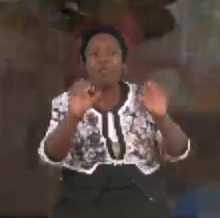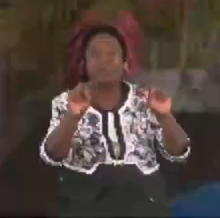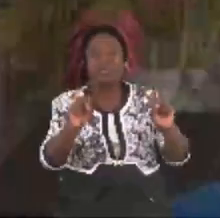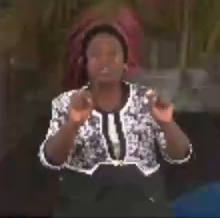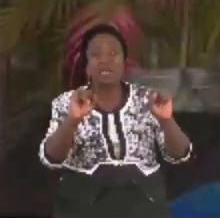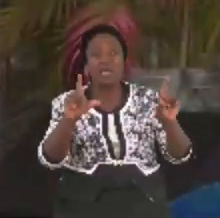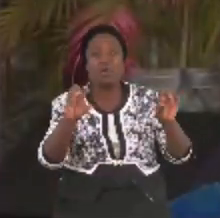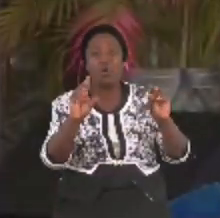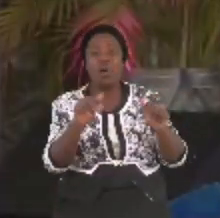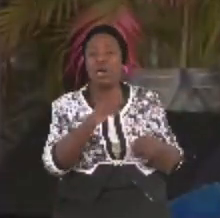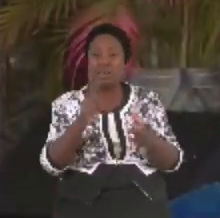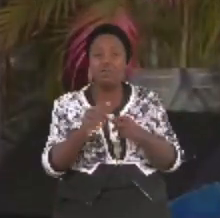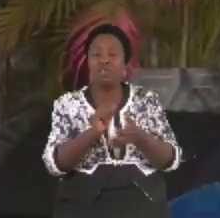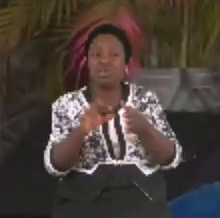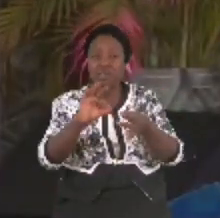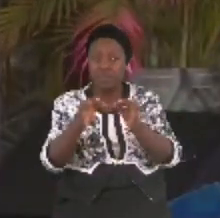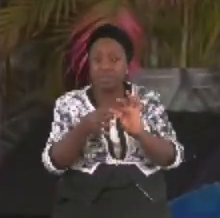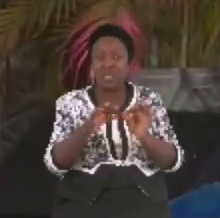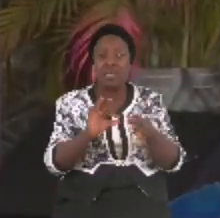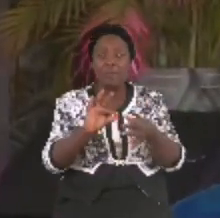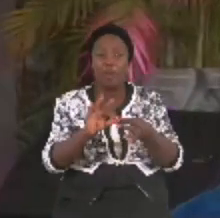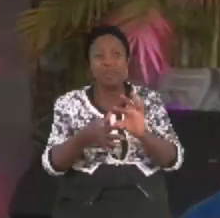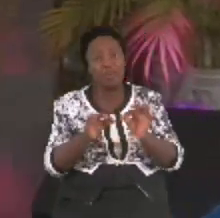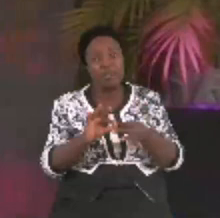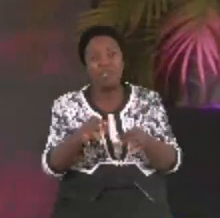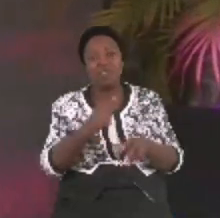au réservoir de Siloé, nom qui signifie envoyé.